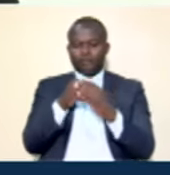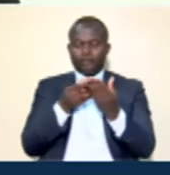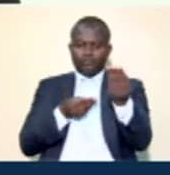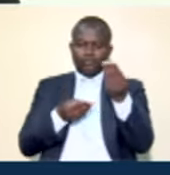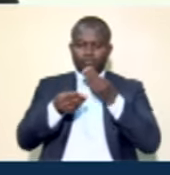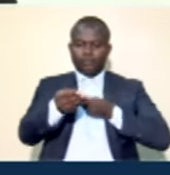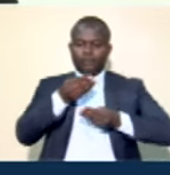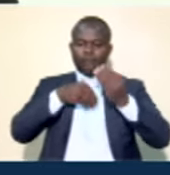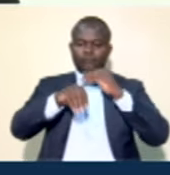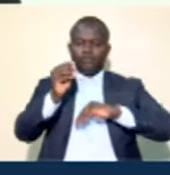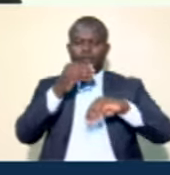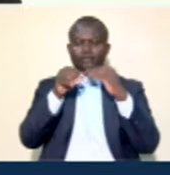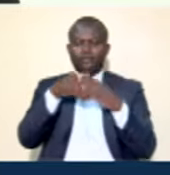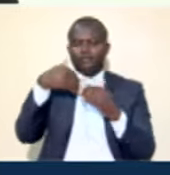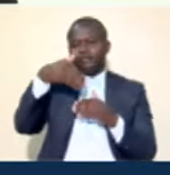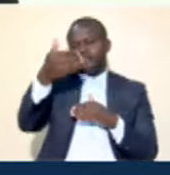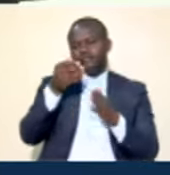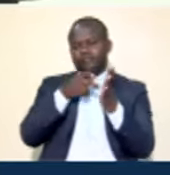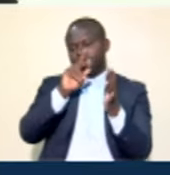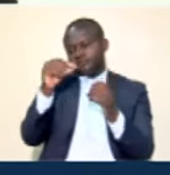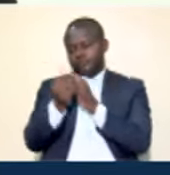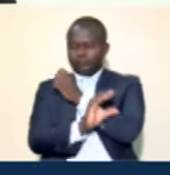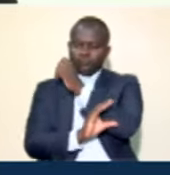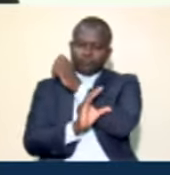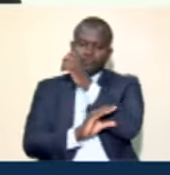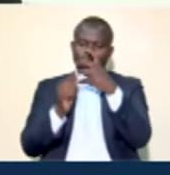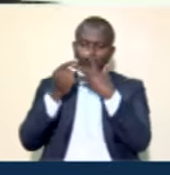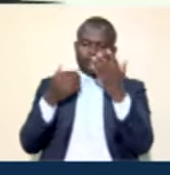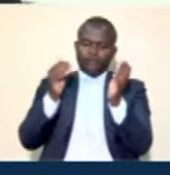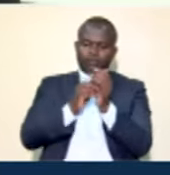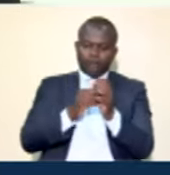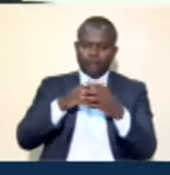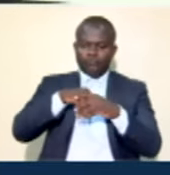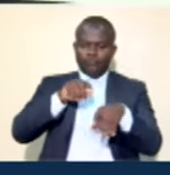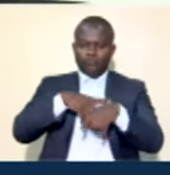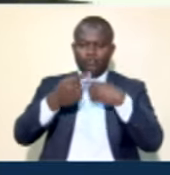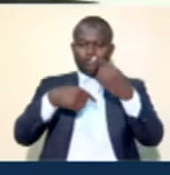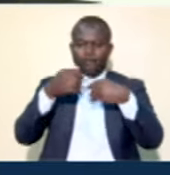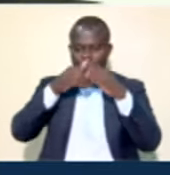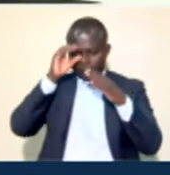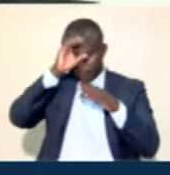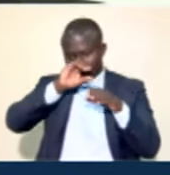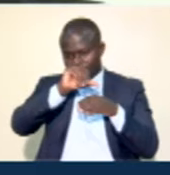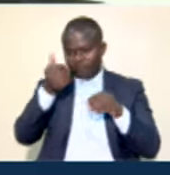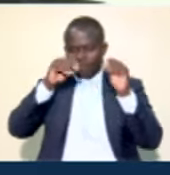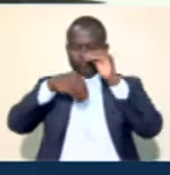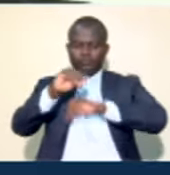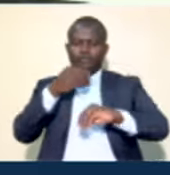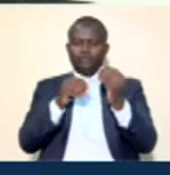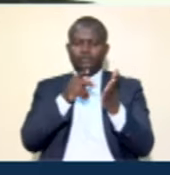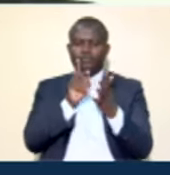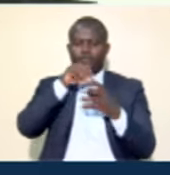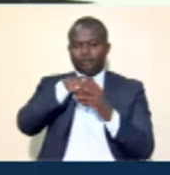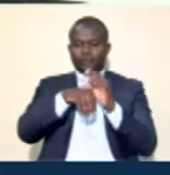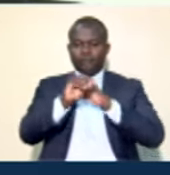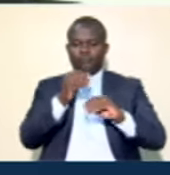ruhererekane rw'ibicuruzwa bagenda batumiza hanze. Ibyo nanone ni mu gihe dukomeje gushakisha andi masoko twahahiramo